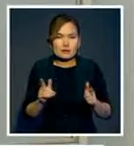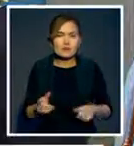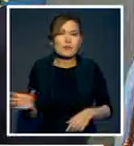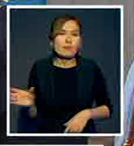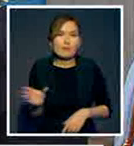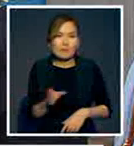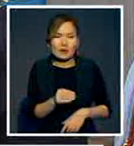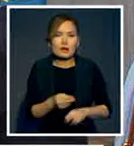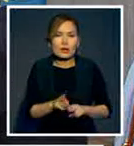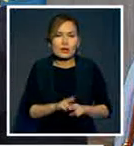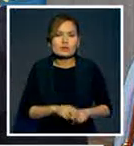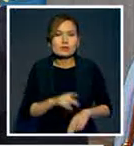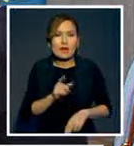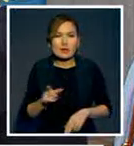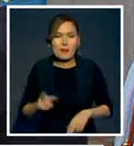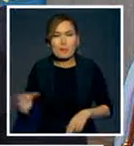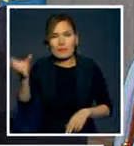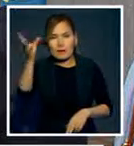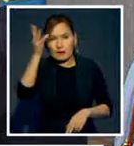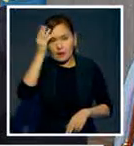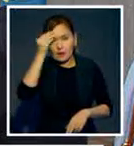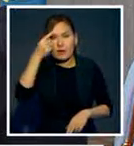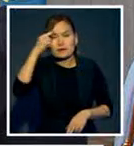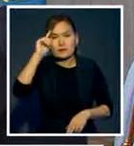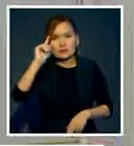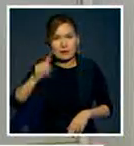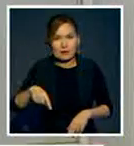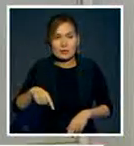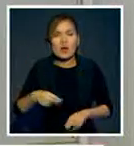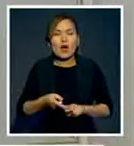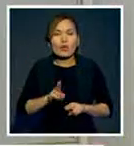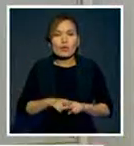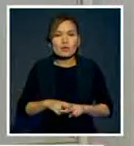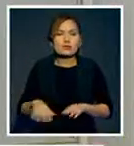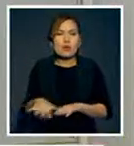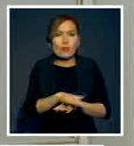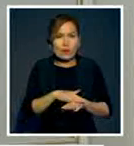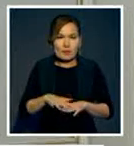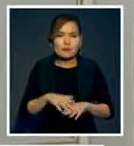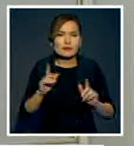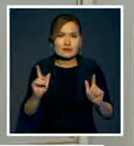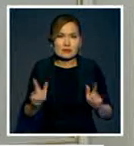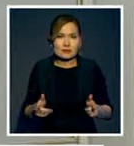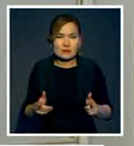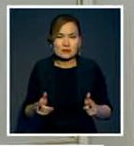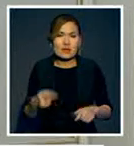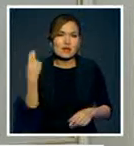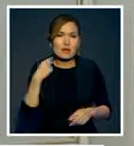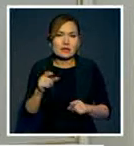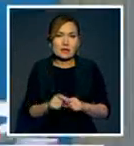арасындағы басқа халықтардың ой пікірін барлығын білдік. Жалпы қоғамда қолдау бар елдің ішінде. Солай